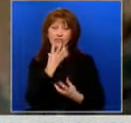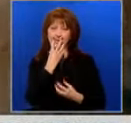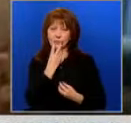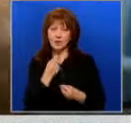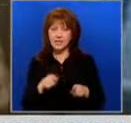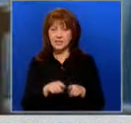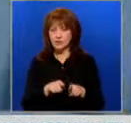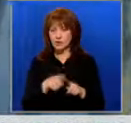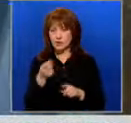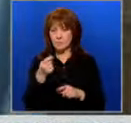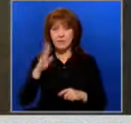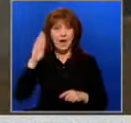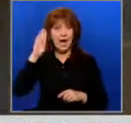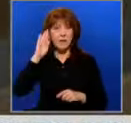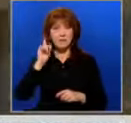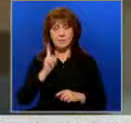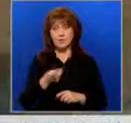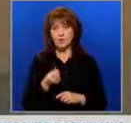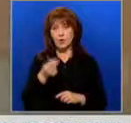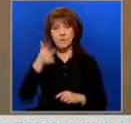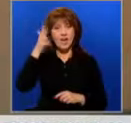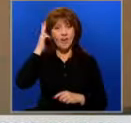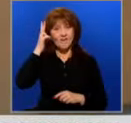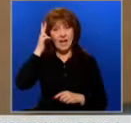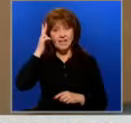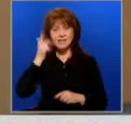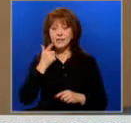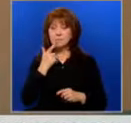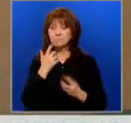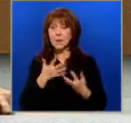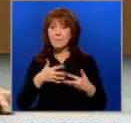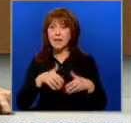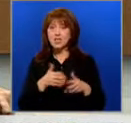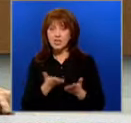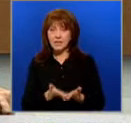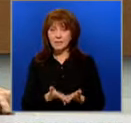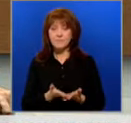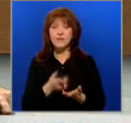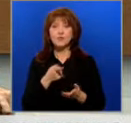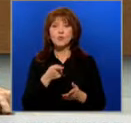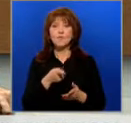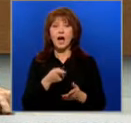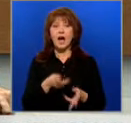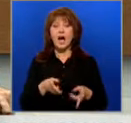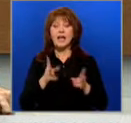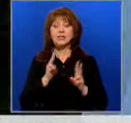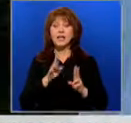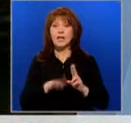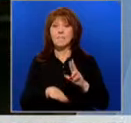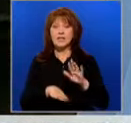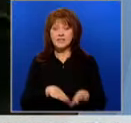че за същите пари армията може да купи съвременни френски Декстър или германски бойни машини Боксер. Това решение е престъпно, Възраждане няма да го